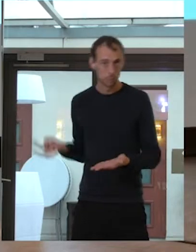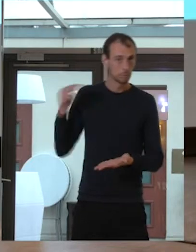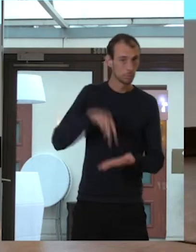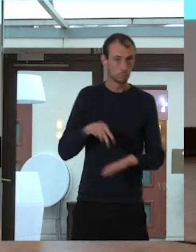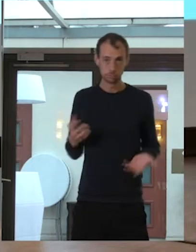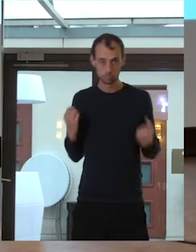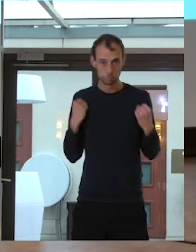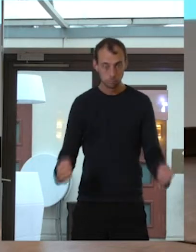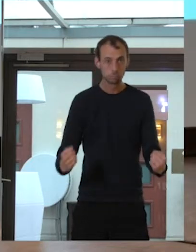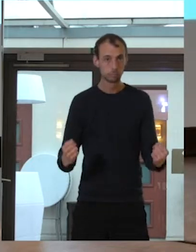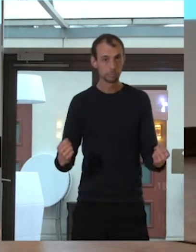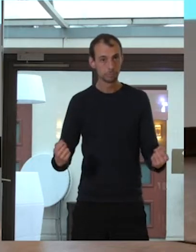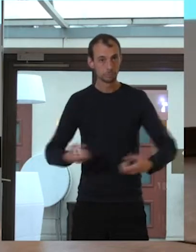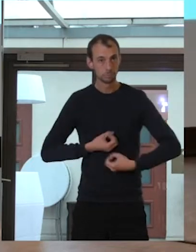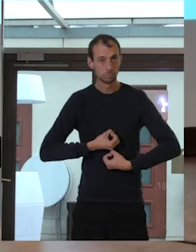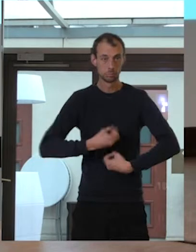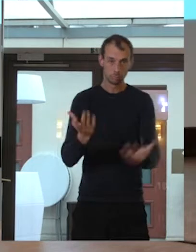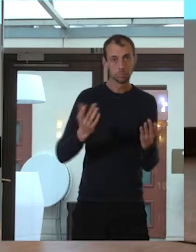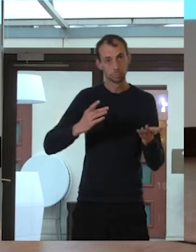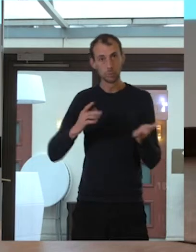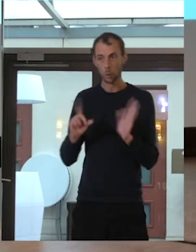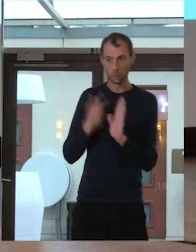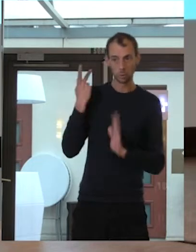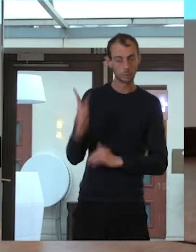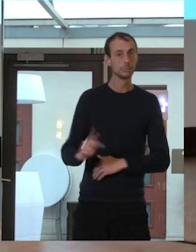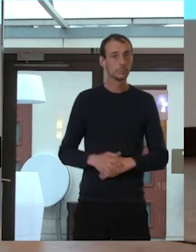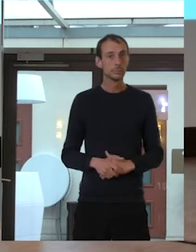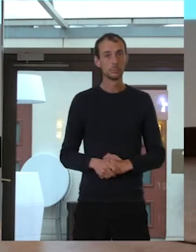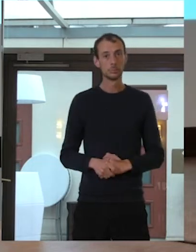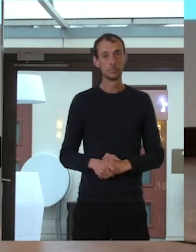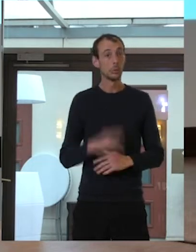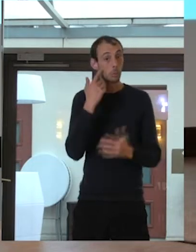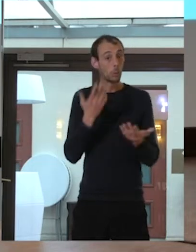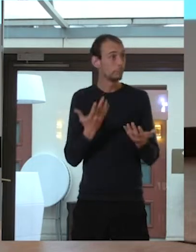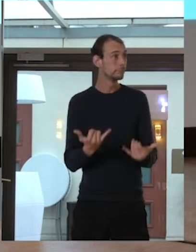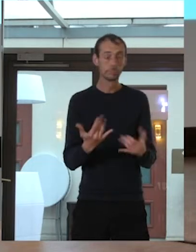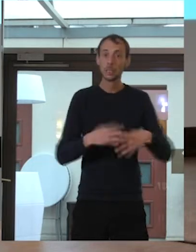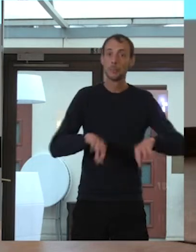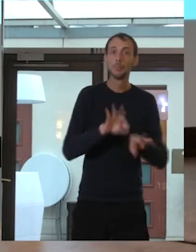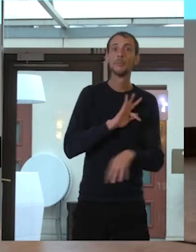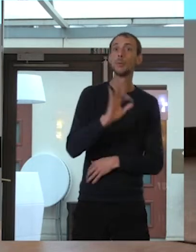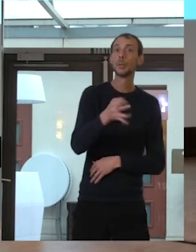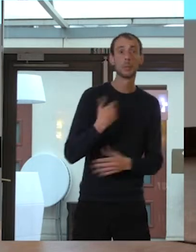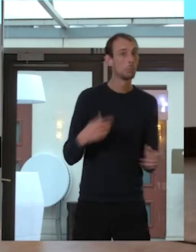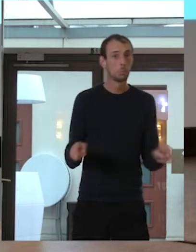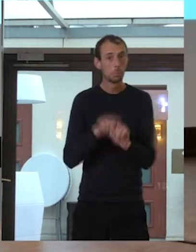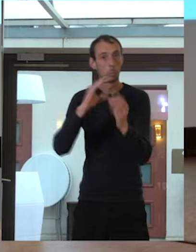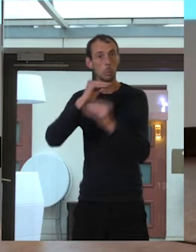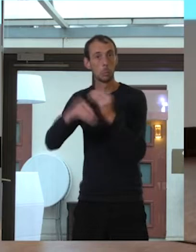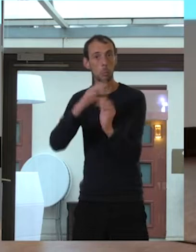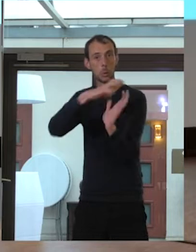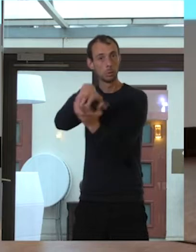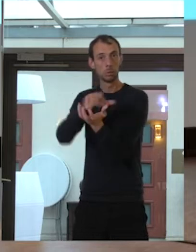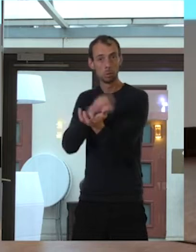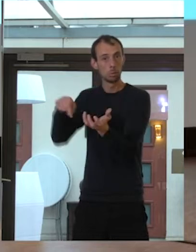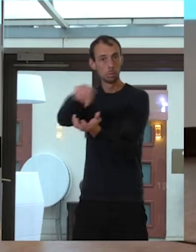droits. Et dans notre pays, mais bien sûr sur toute la planète, dans le monde entier, même si dans